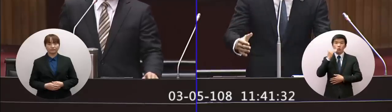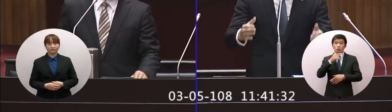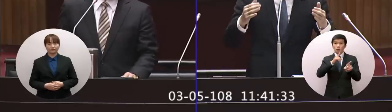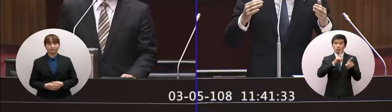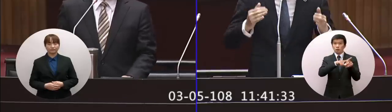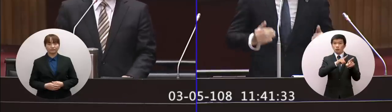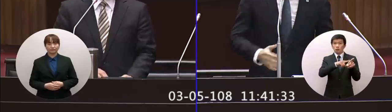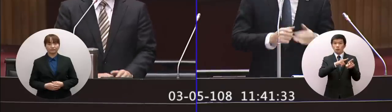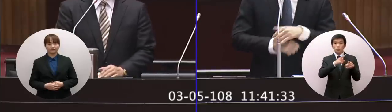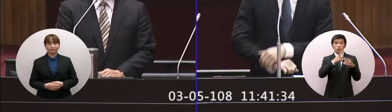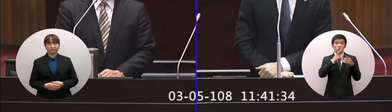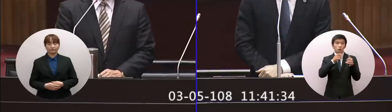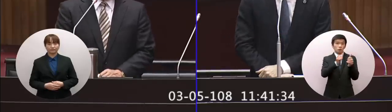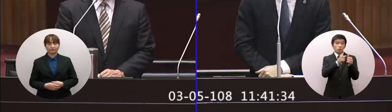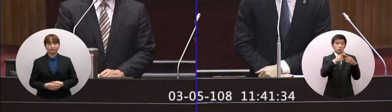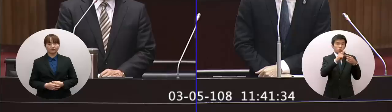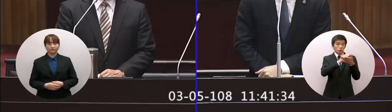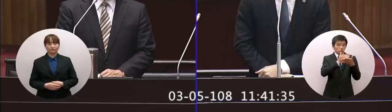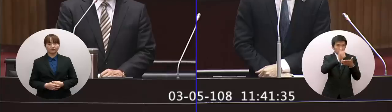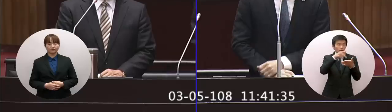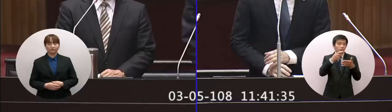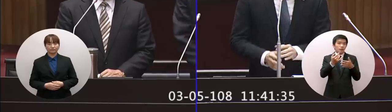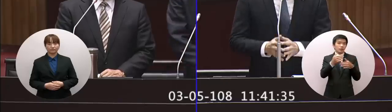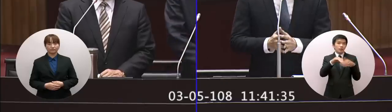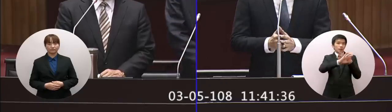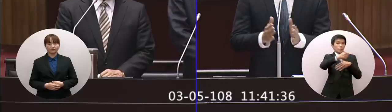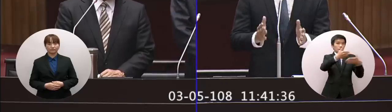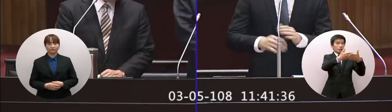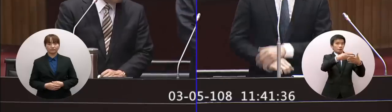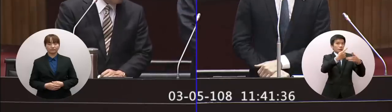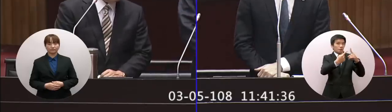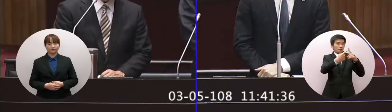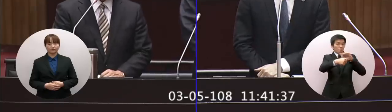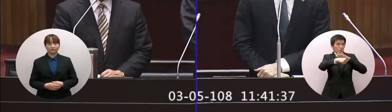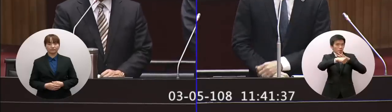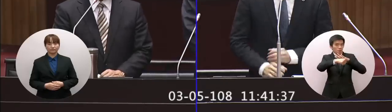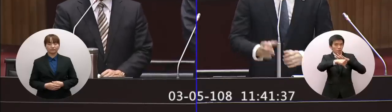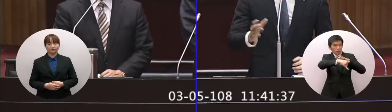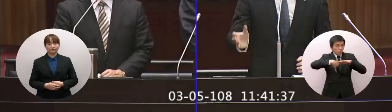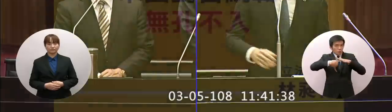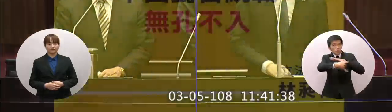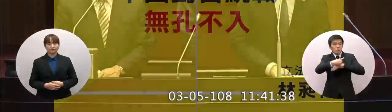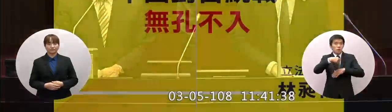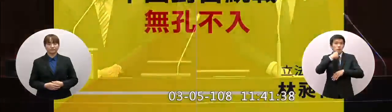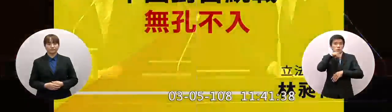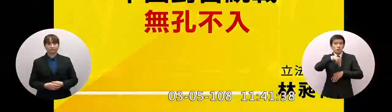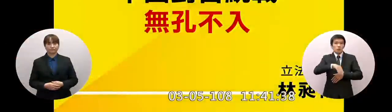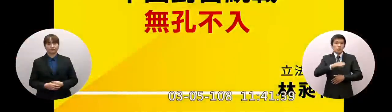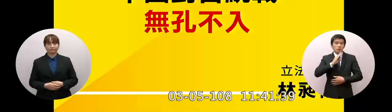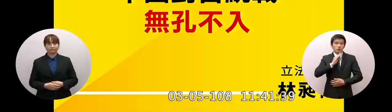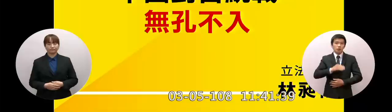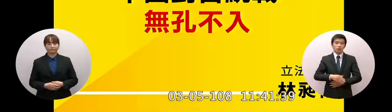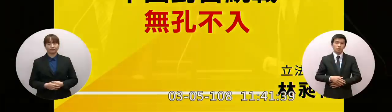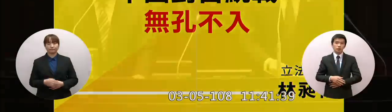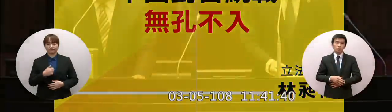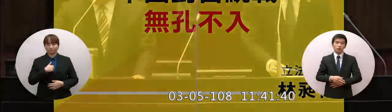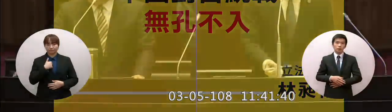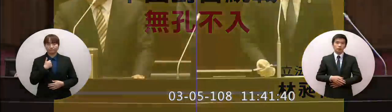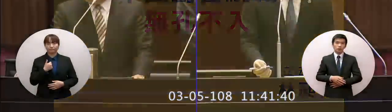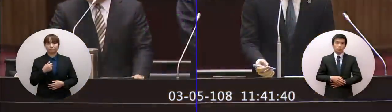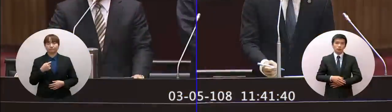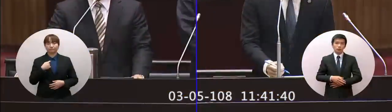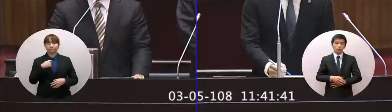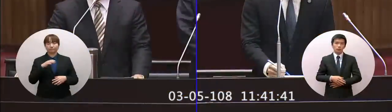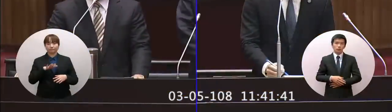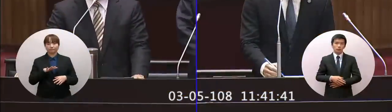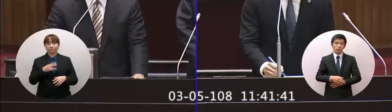讲敌人拢已经来到台湾国内啊啦。所以讲吼，毋知院长你有同意即个看法无？ 首先，